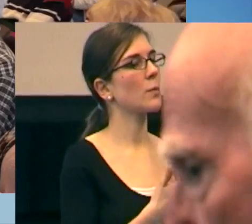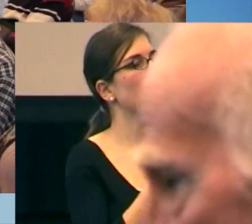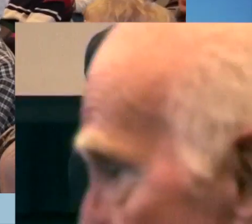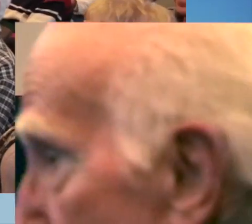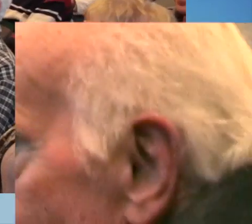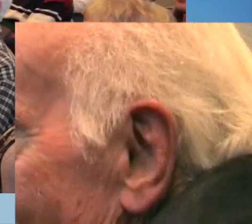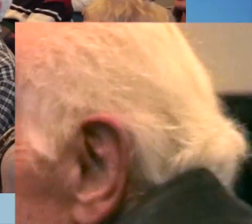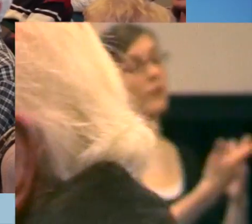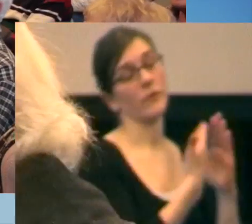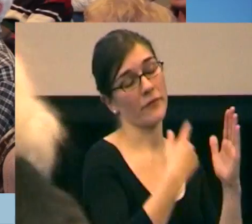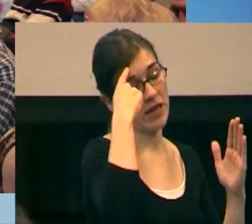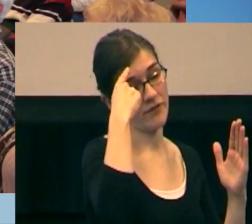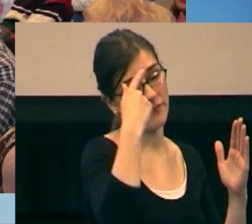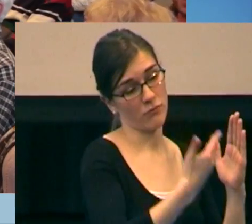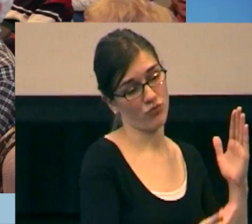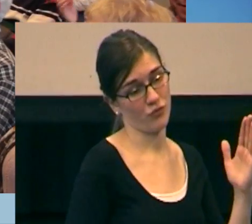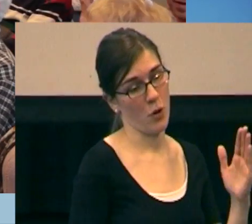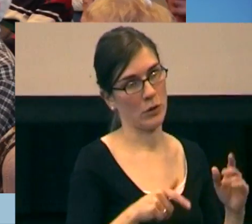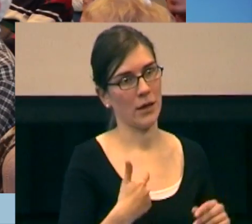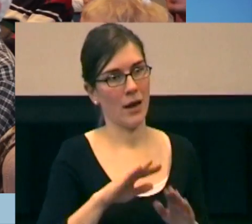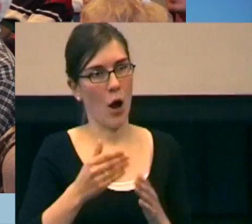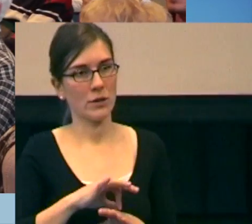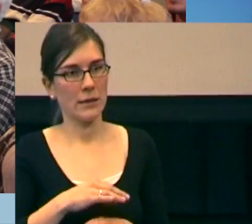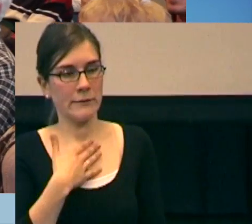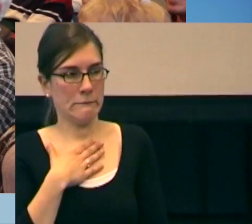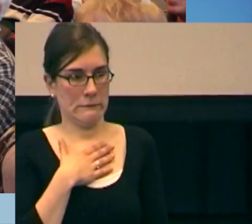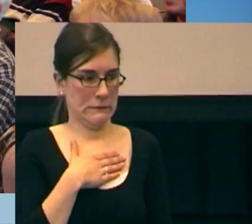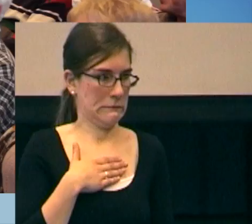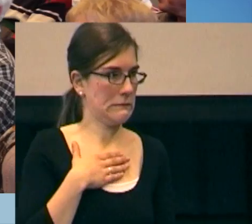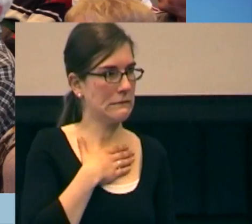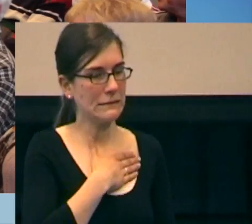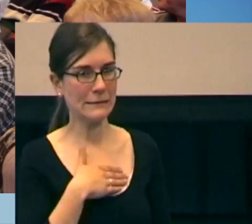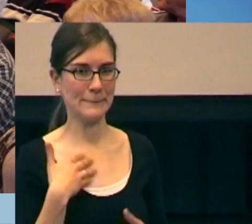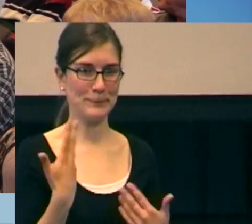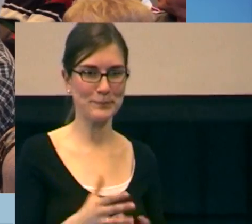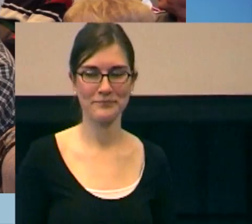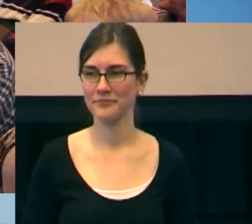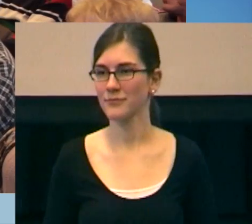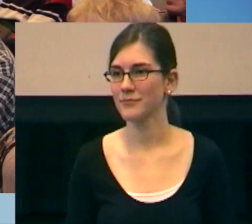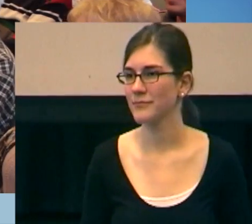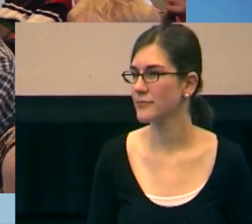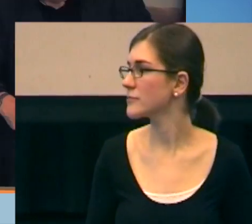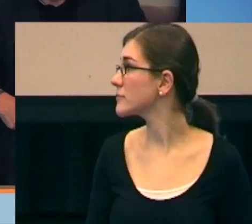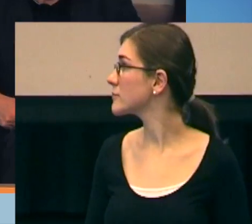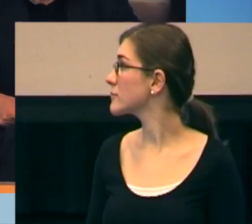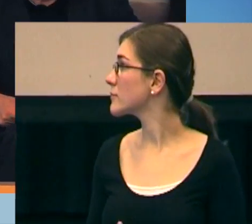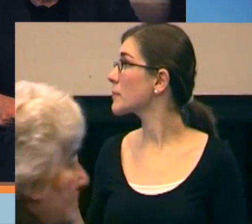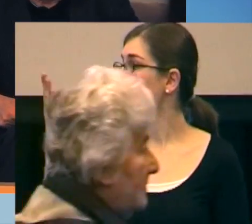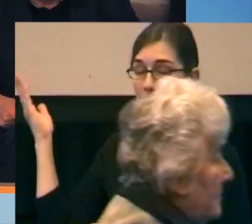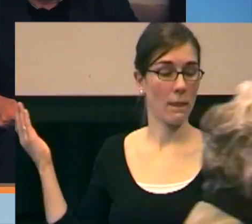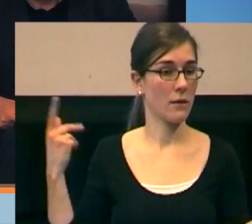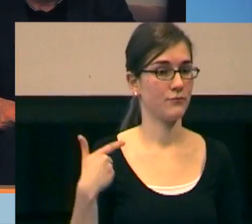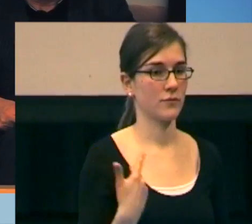So jetzt gebe ich an den Hausarzt weiter ich glaube der Herr Popat hat auch noch eine Internetadresse für Sie Genau es ist eine halb